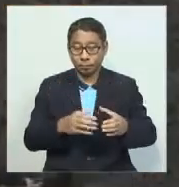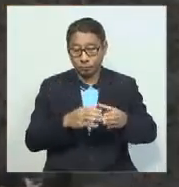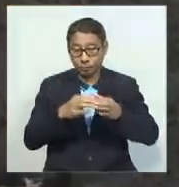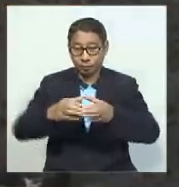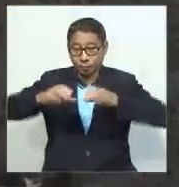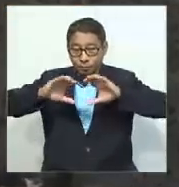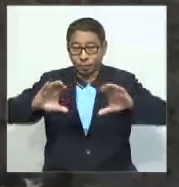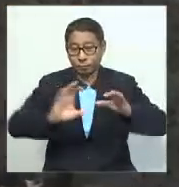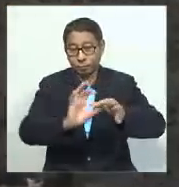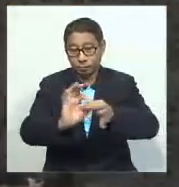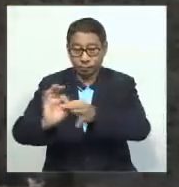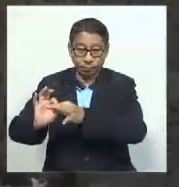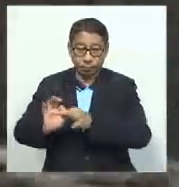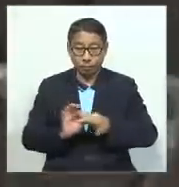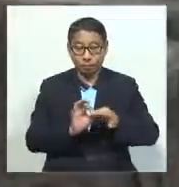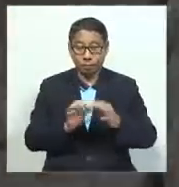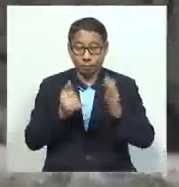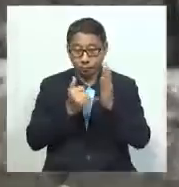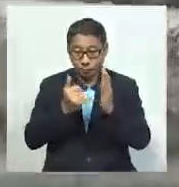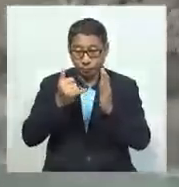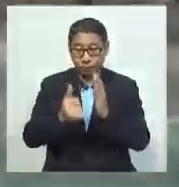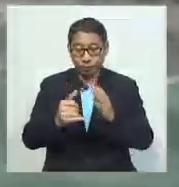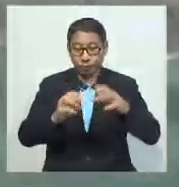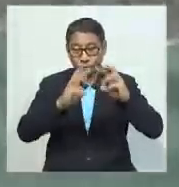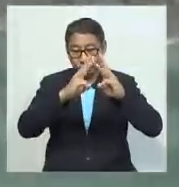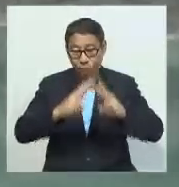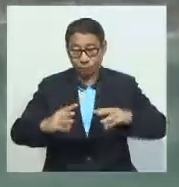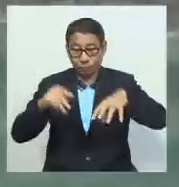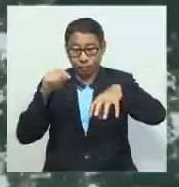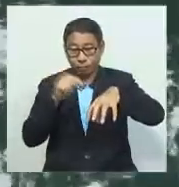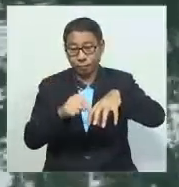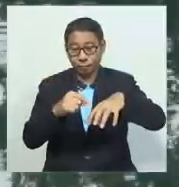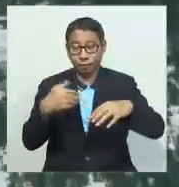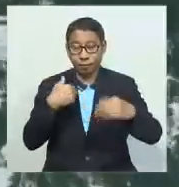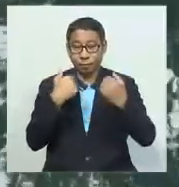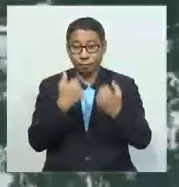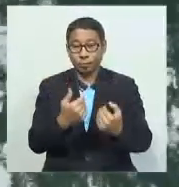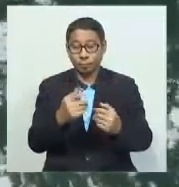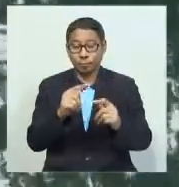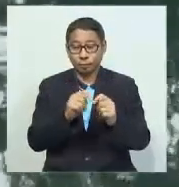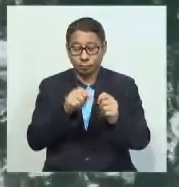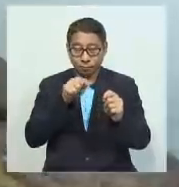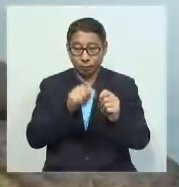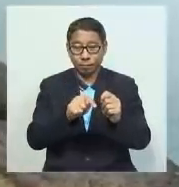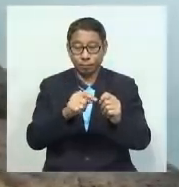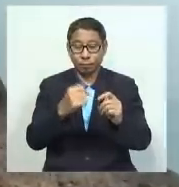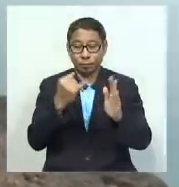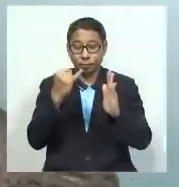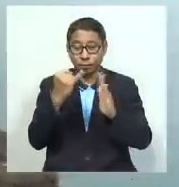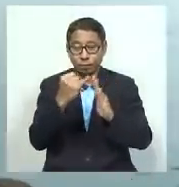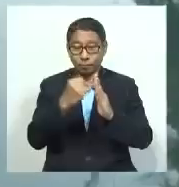ส่วนราชการที่เกี่ยวข้องเดินทางลงพื้นที่วัดเทเทพปราสาทสระกำแพงน้อยตำบลคยูงอำเภอ